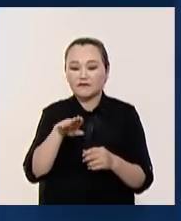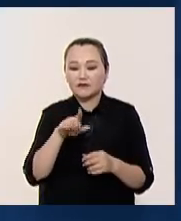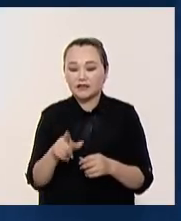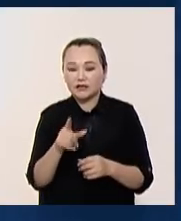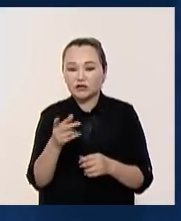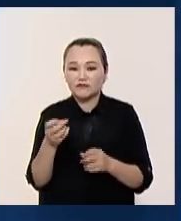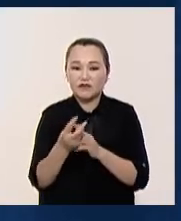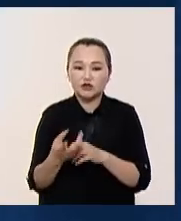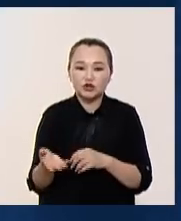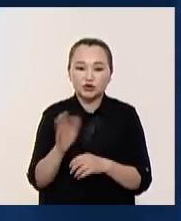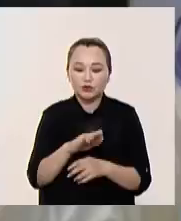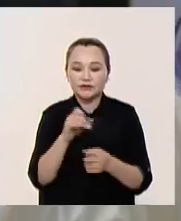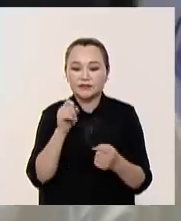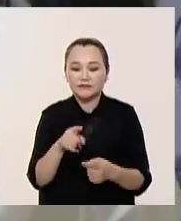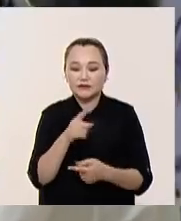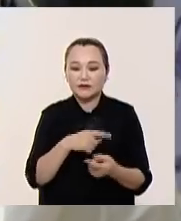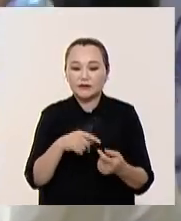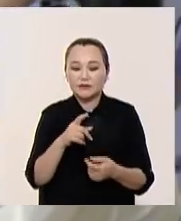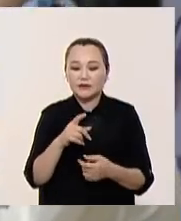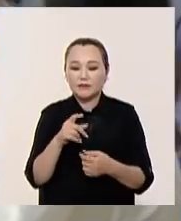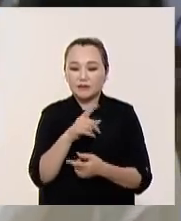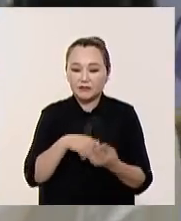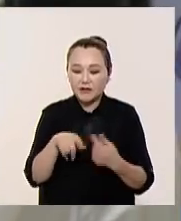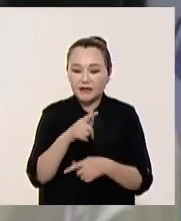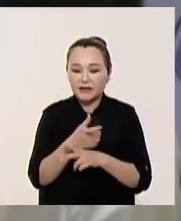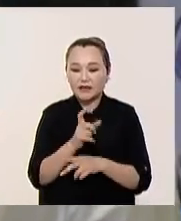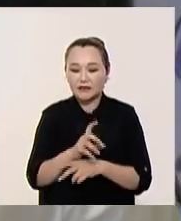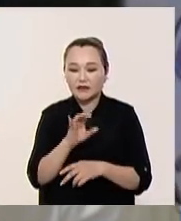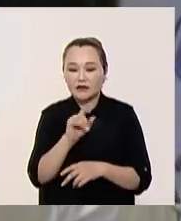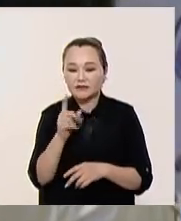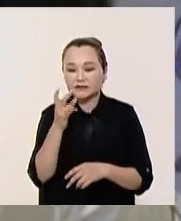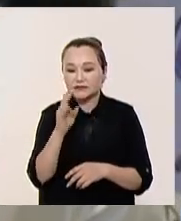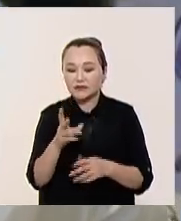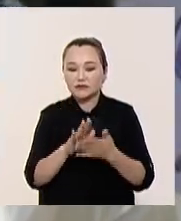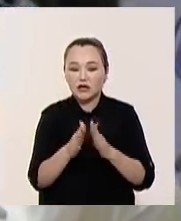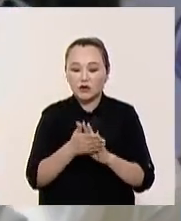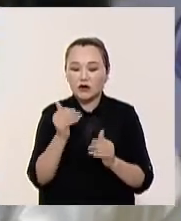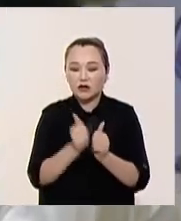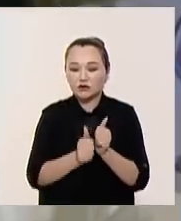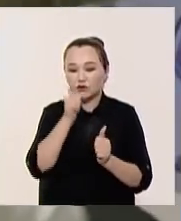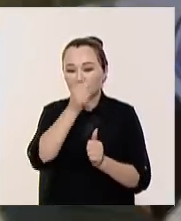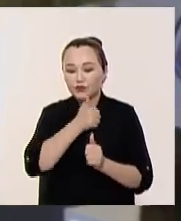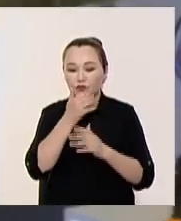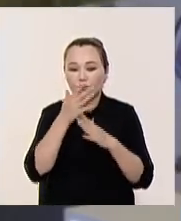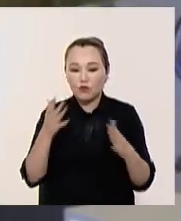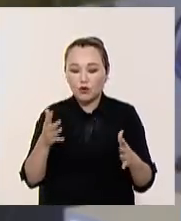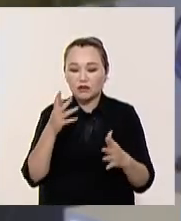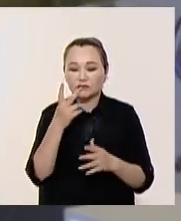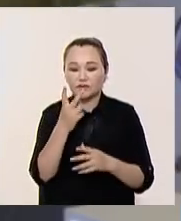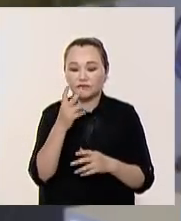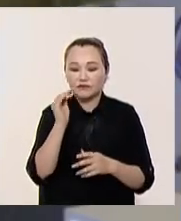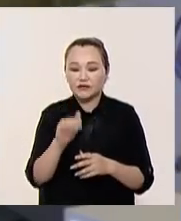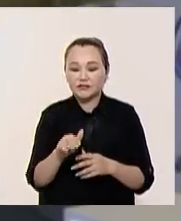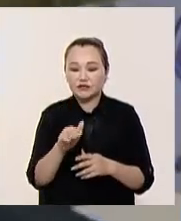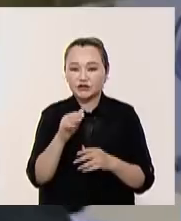с отечественными предприятиями. На ежегодной основе Косцинк заключает договора и контракты более с